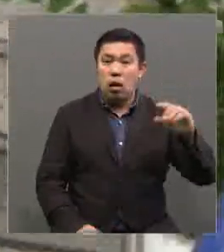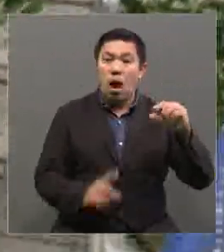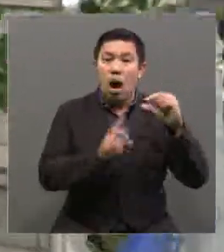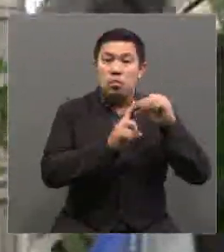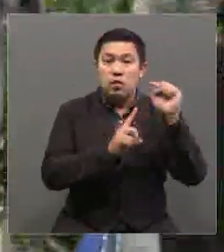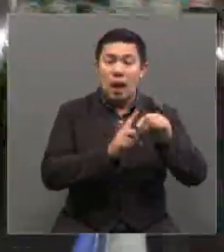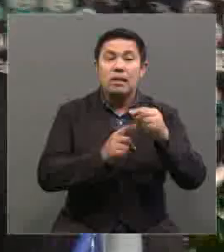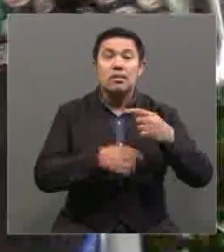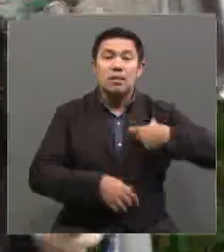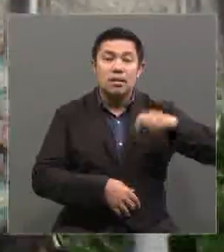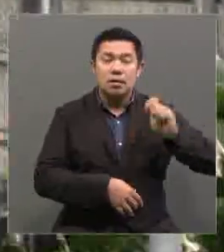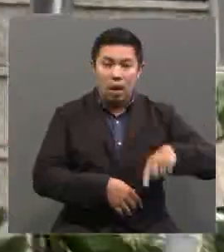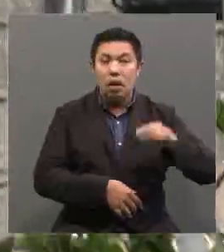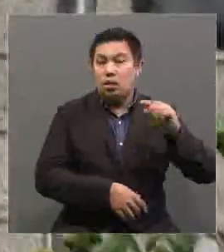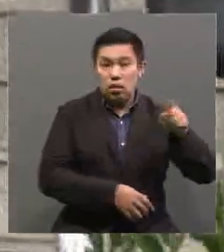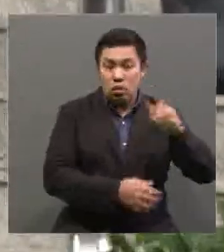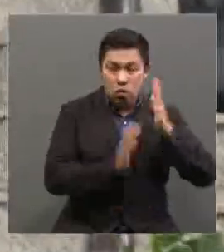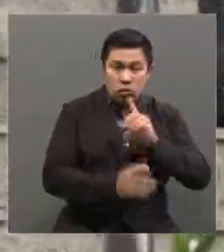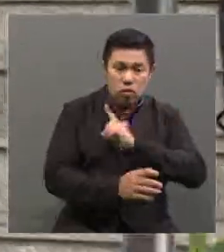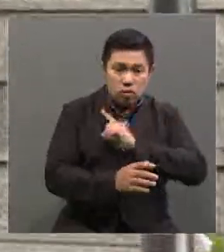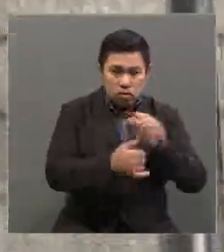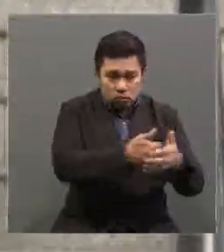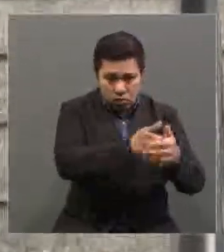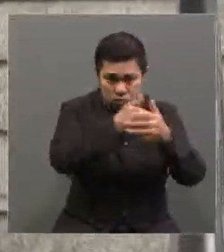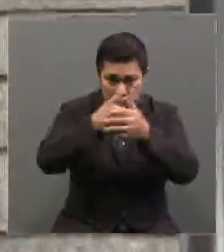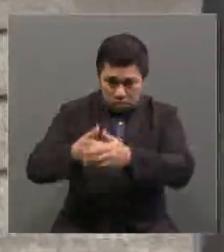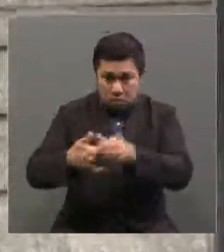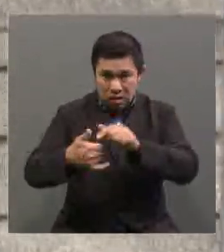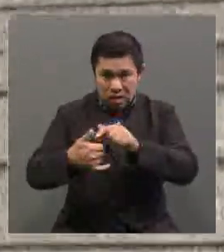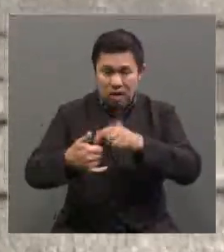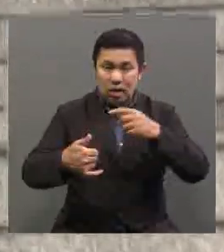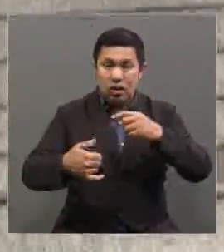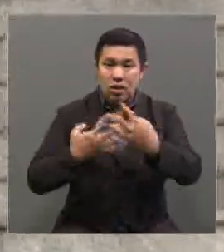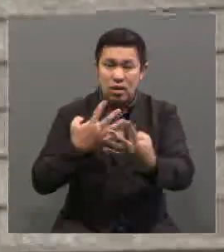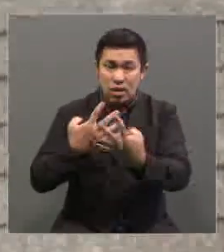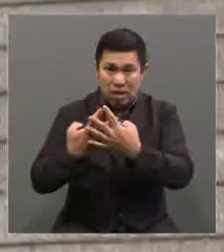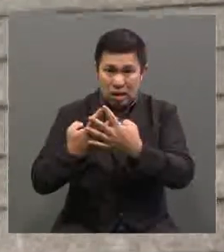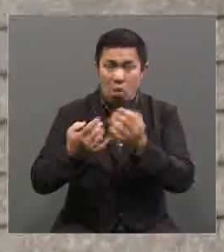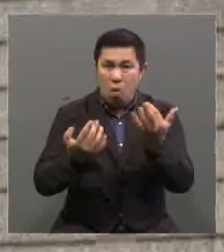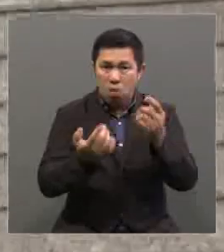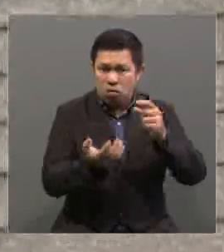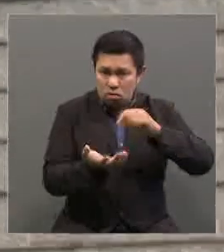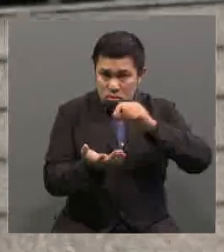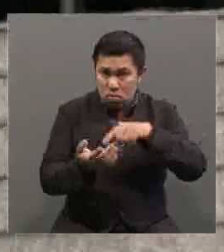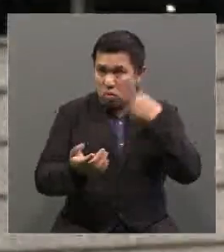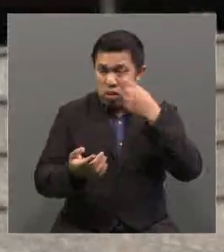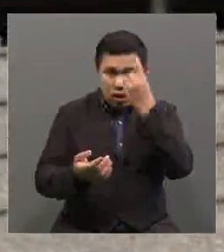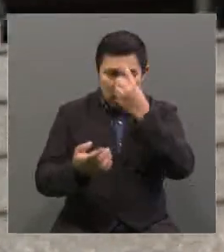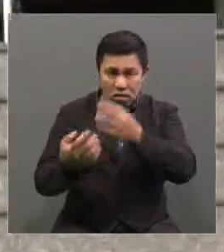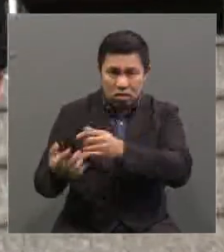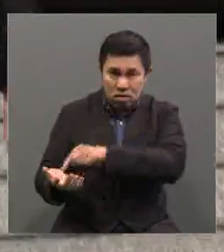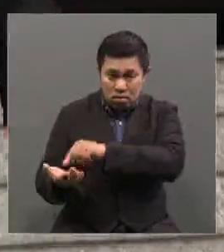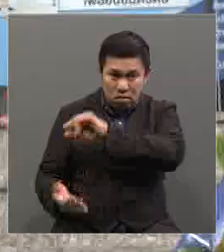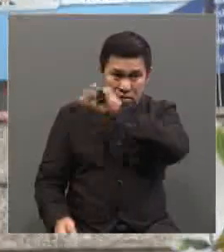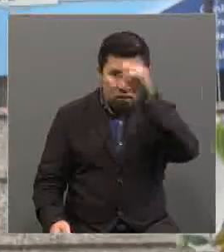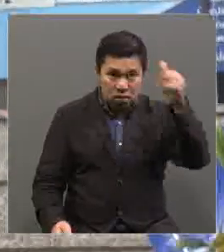จ้าหน้าที่ก็นำตัวคุณใบเตยไปยังห้องของฝ่ายควบคุมผู้ต้องขังประจำศาลอาญาเพื่อจะรอนำตัวคุณใบเตยเนี่ยกลับไปที่